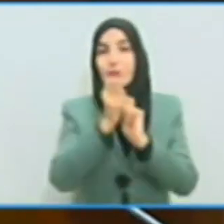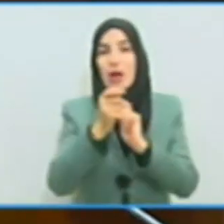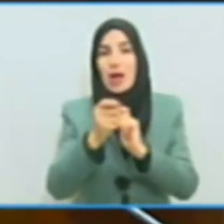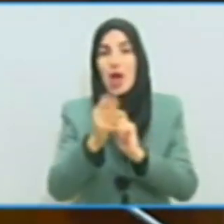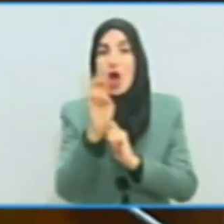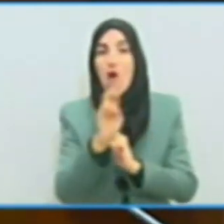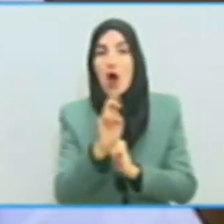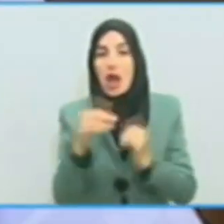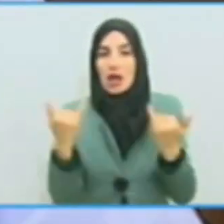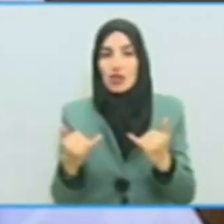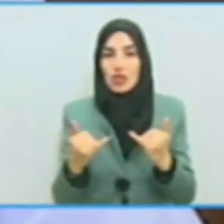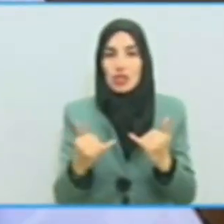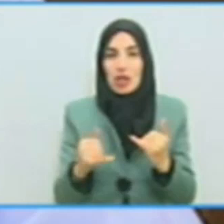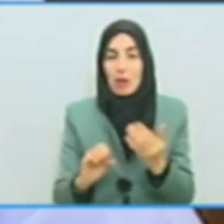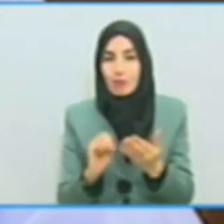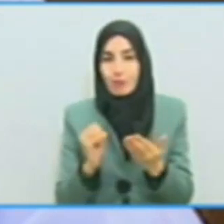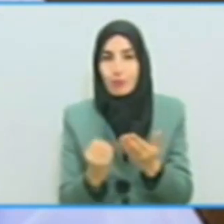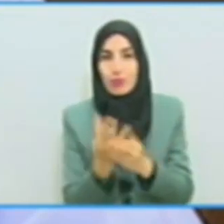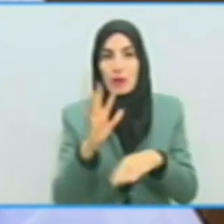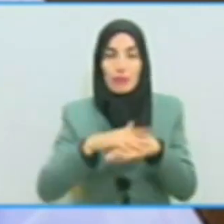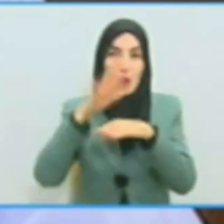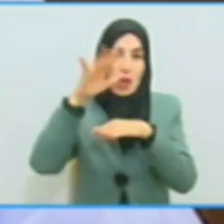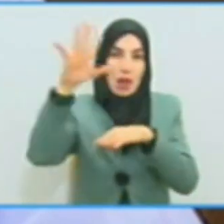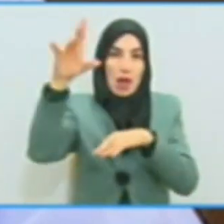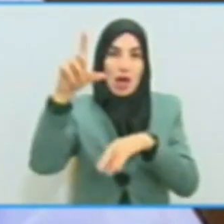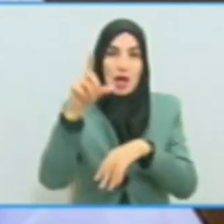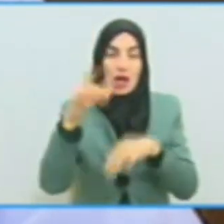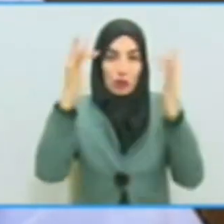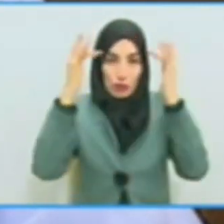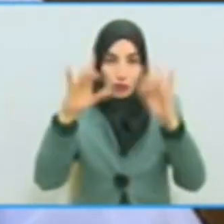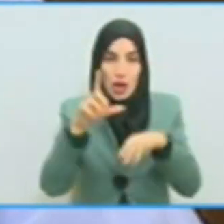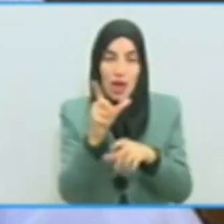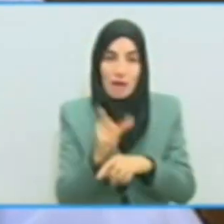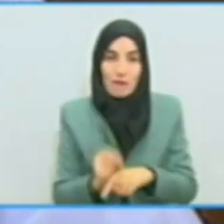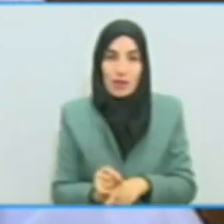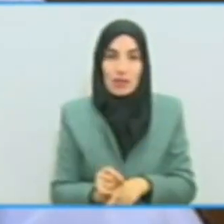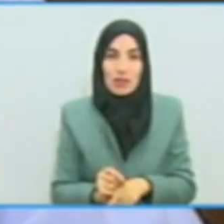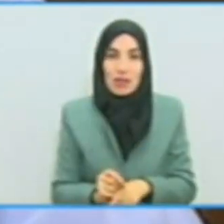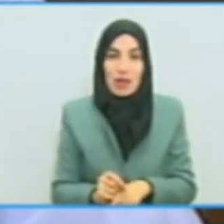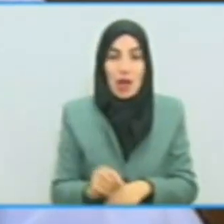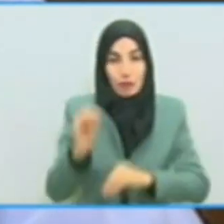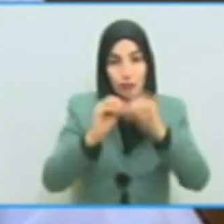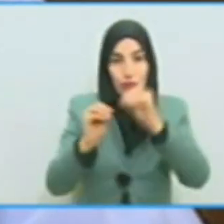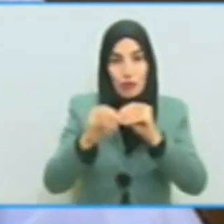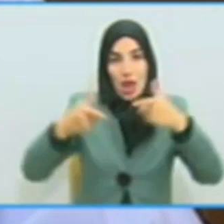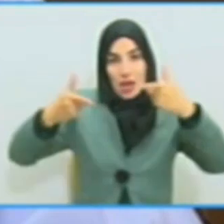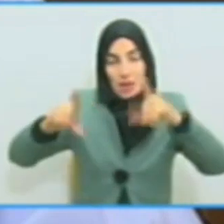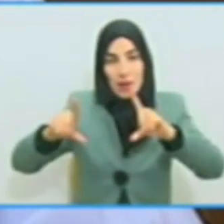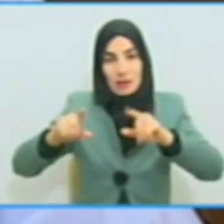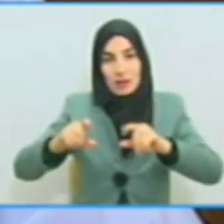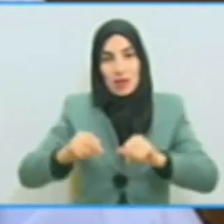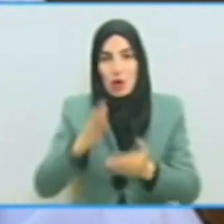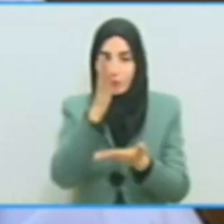الجزائر كمنبع للإشعاع الحضاري والثقافي في إفريقيا، ووطن للفكر الإصلاحي والتحرري